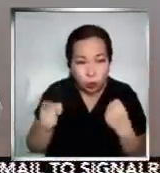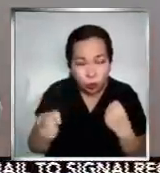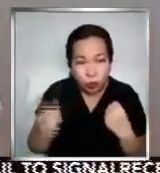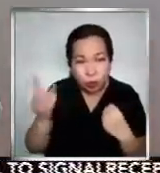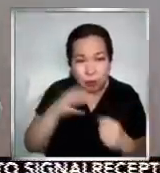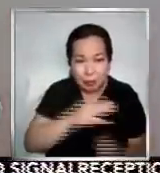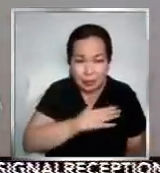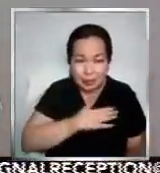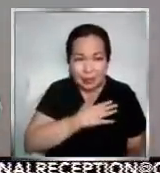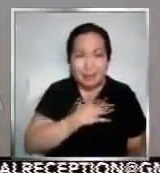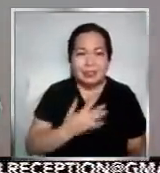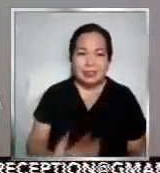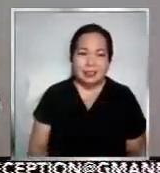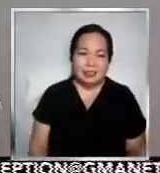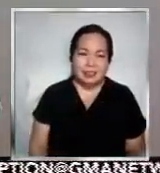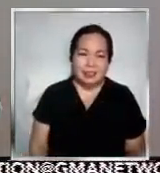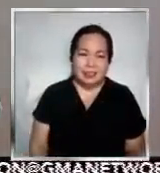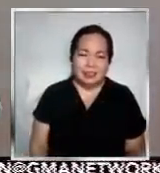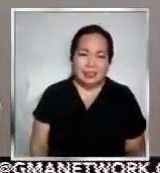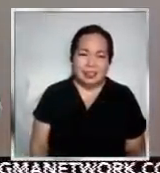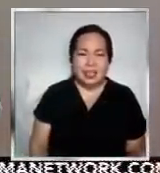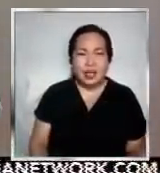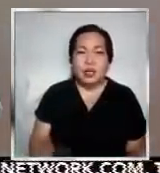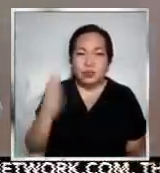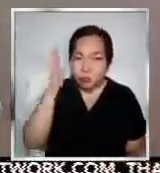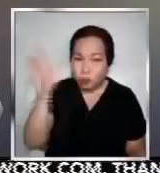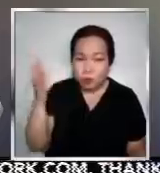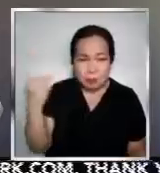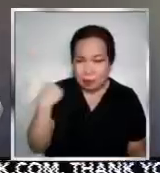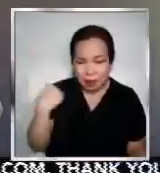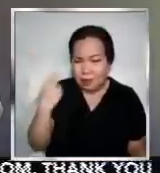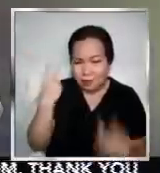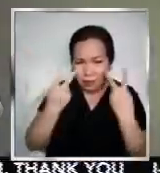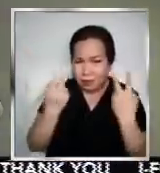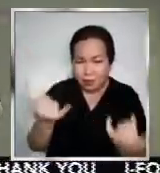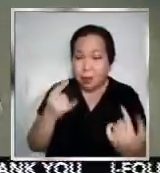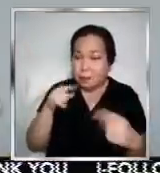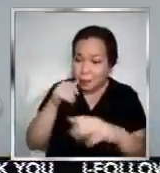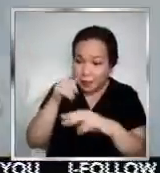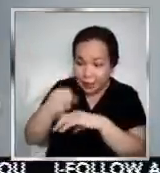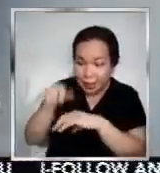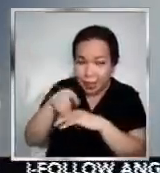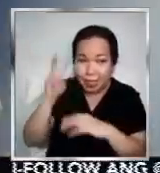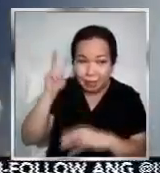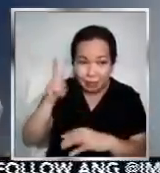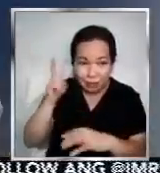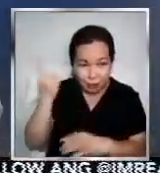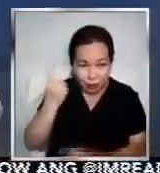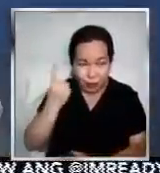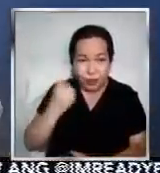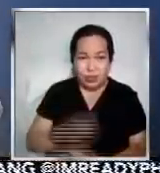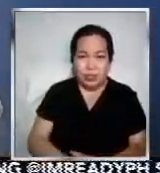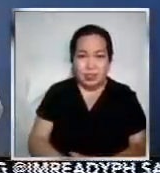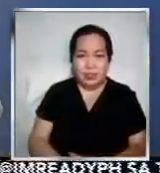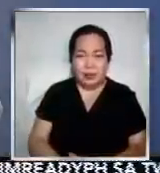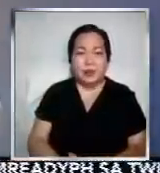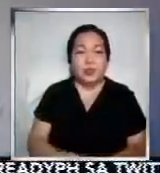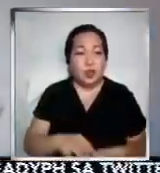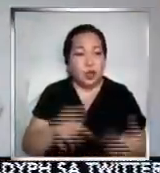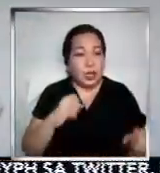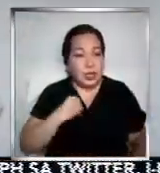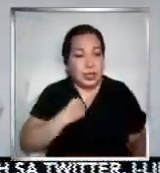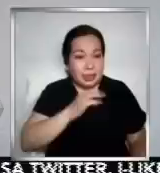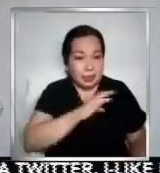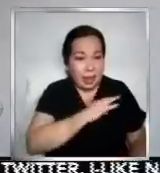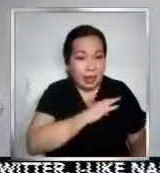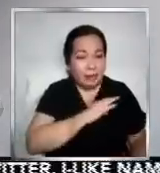kita mabisit, ha? Hindi kita mabisit, ha? Sa tulong ng kanyang pamilya at mga medical staff, unti-unting